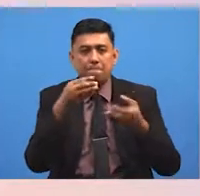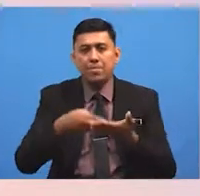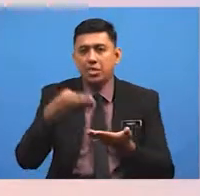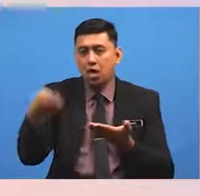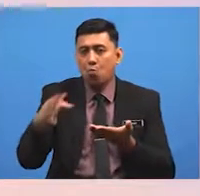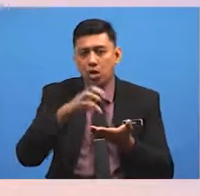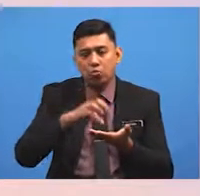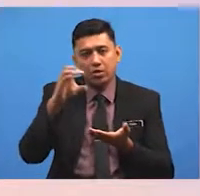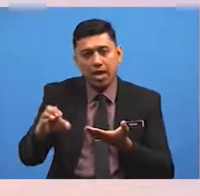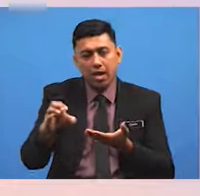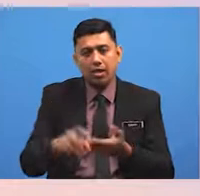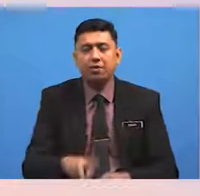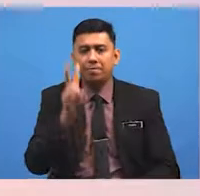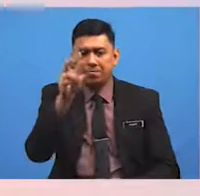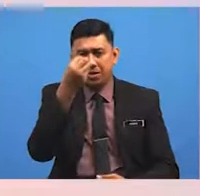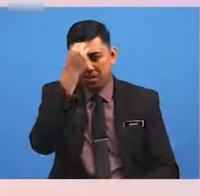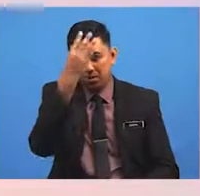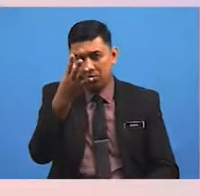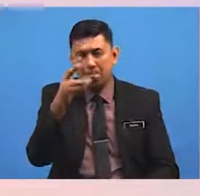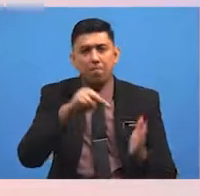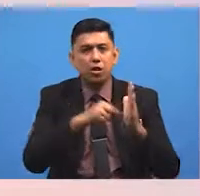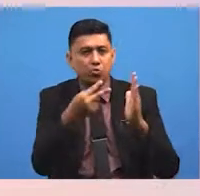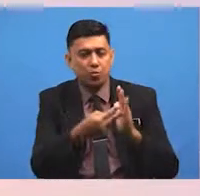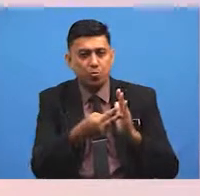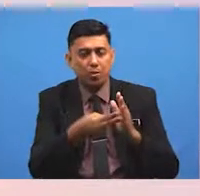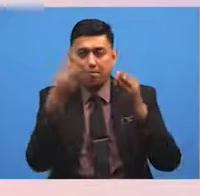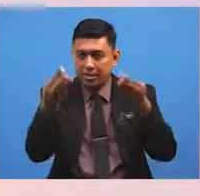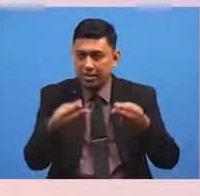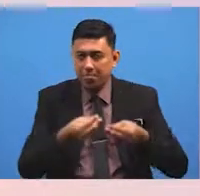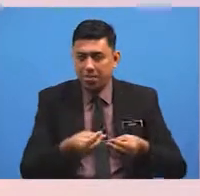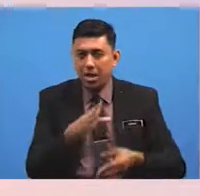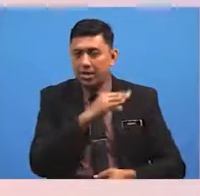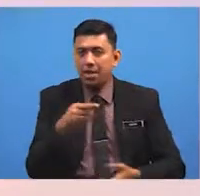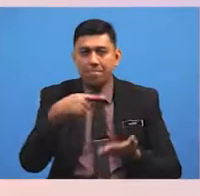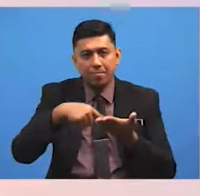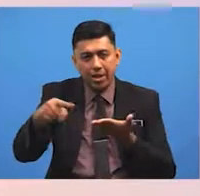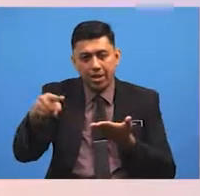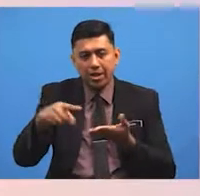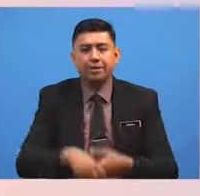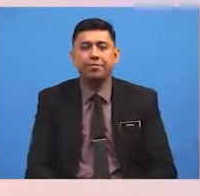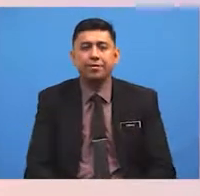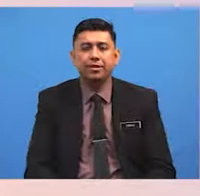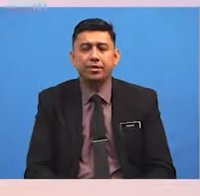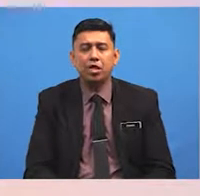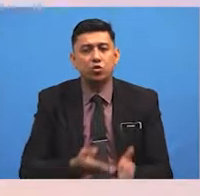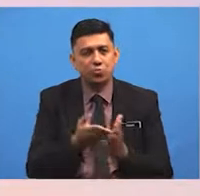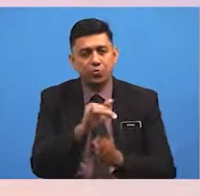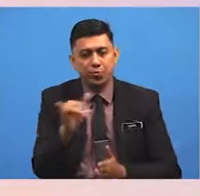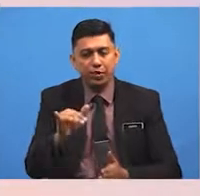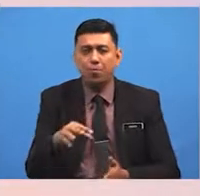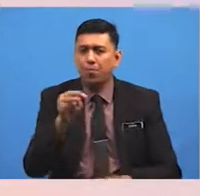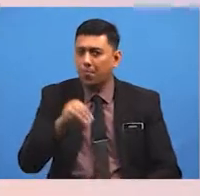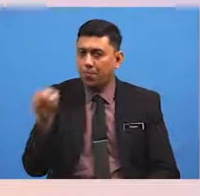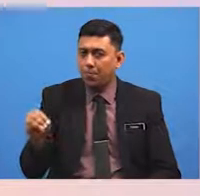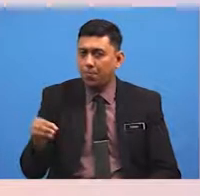judul menerangkan maksud penerimaan dan pembayaran seterusnya murid